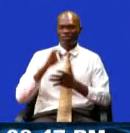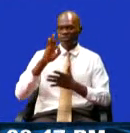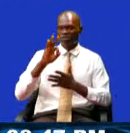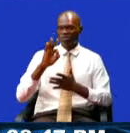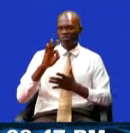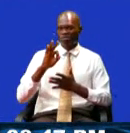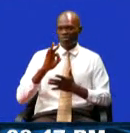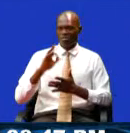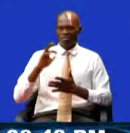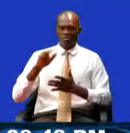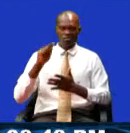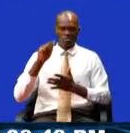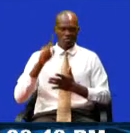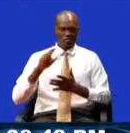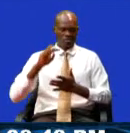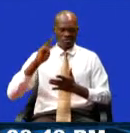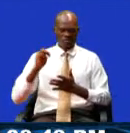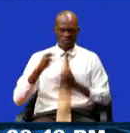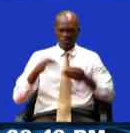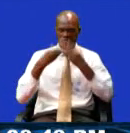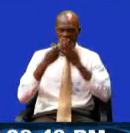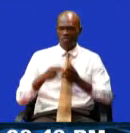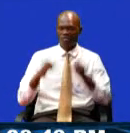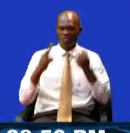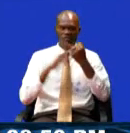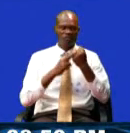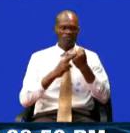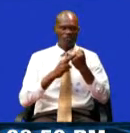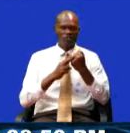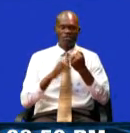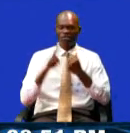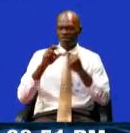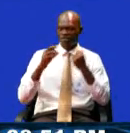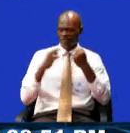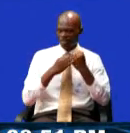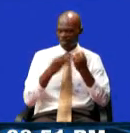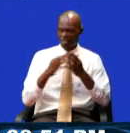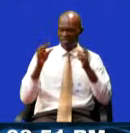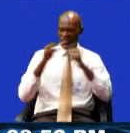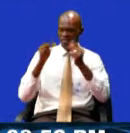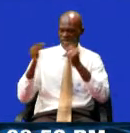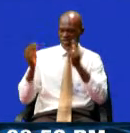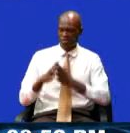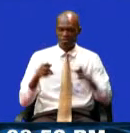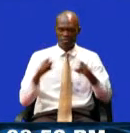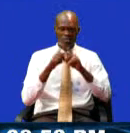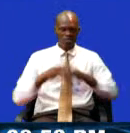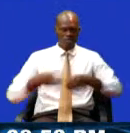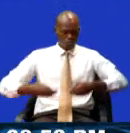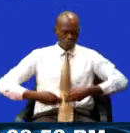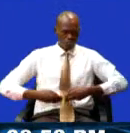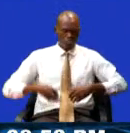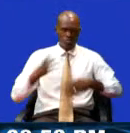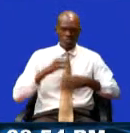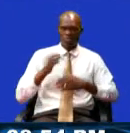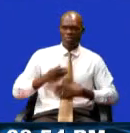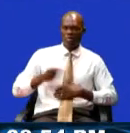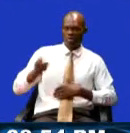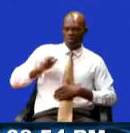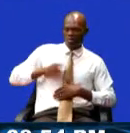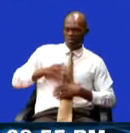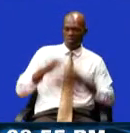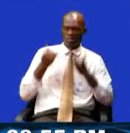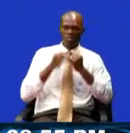chiune Girube mara umo prario kod aboro umori wakanyakla magu magwa keini kod rowere makono iro. Arnold